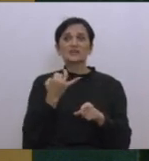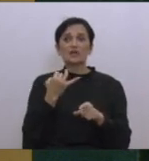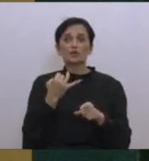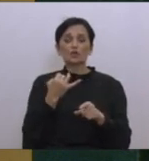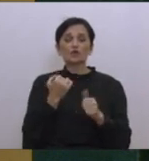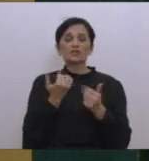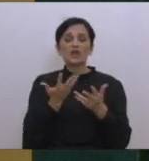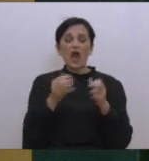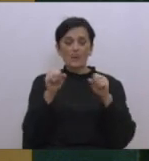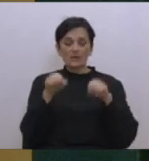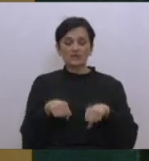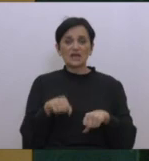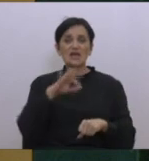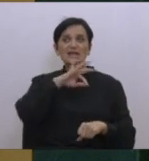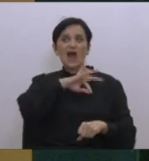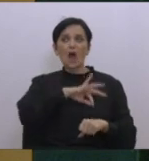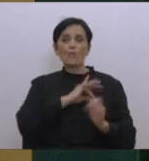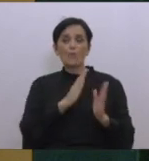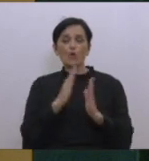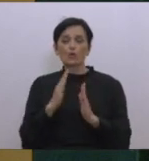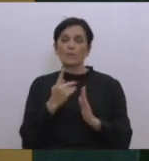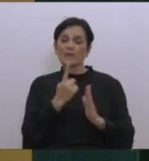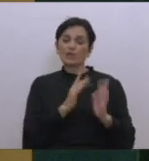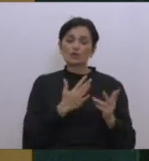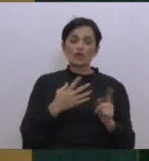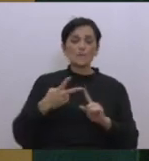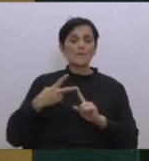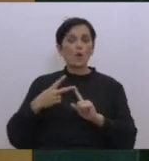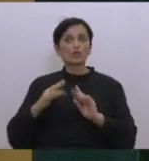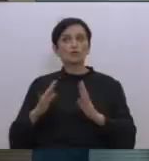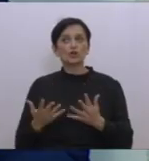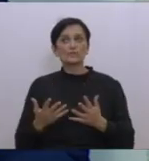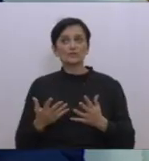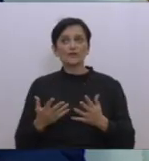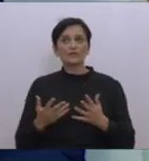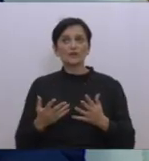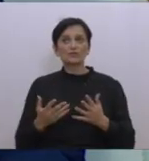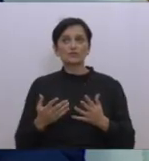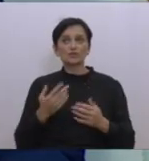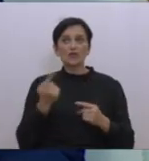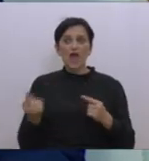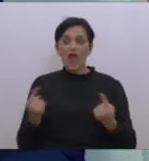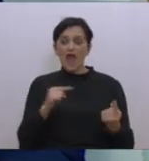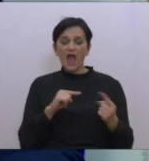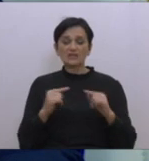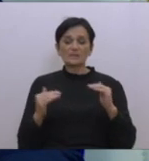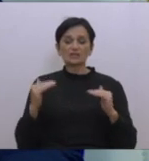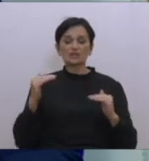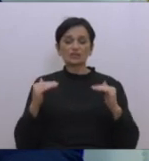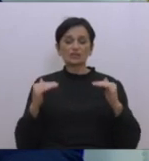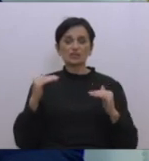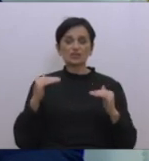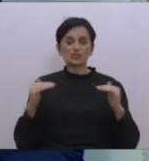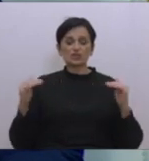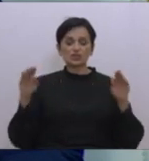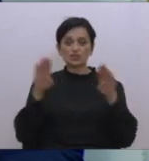შეიძლება საზომად გამოყენებული იქნეს ან ერთ შემთხვევაში, ან მეორე შემთხვევაში და ერთმანეთთან შედარება იყოს კრიტერიუმი